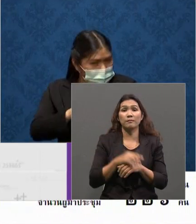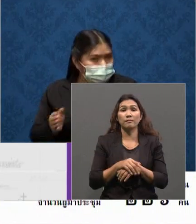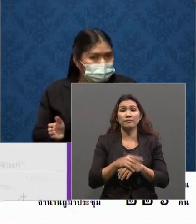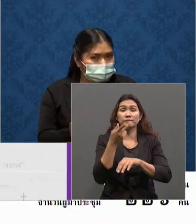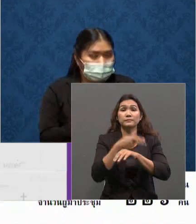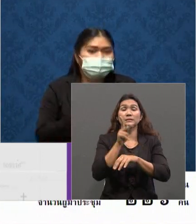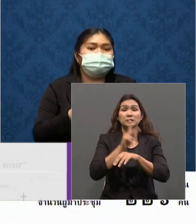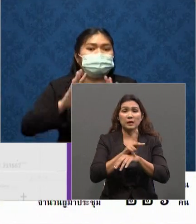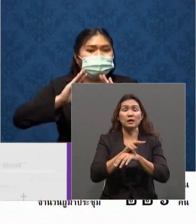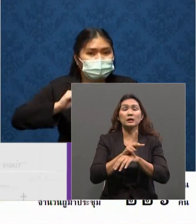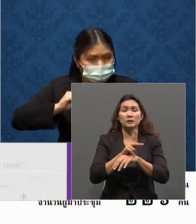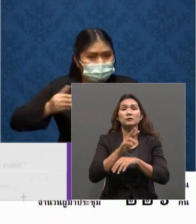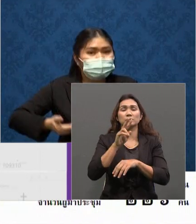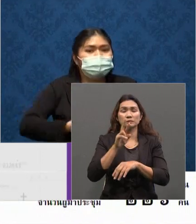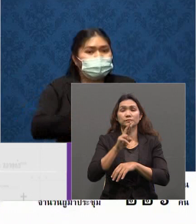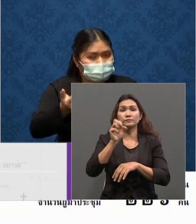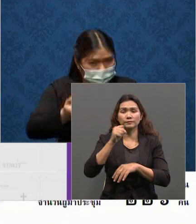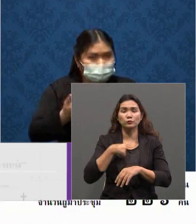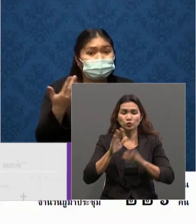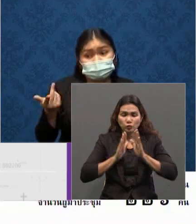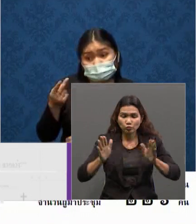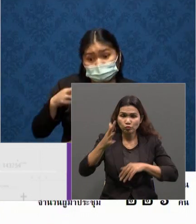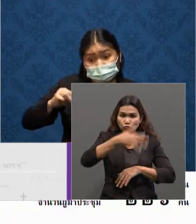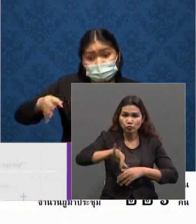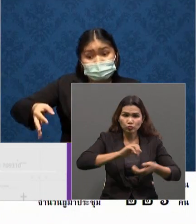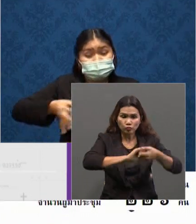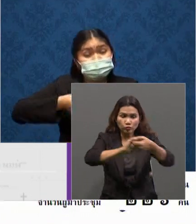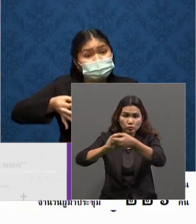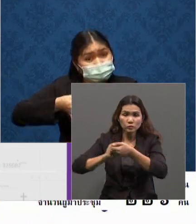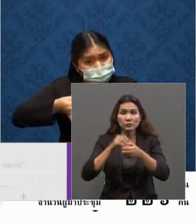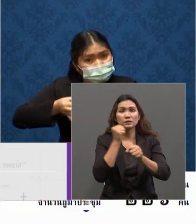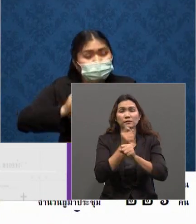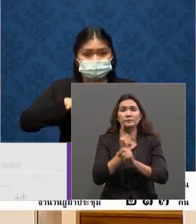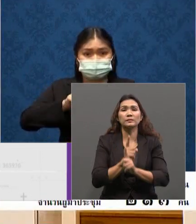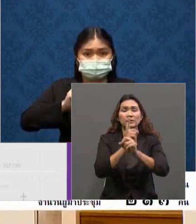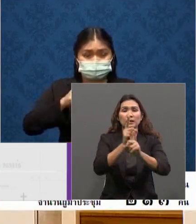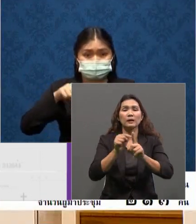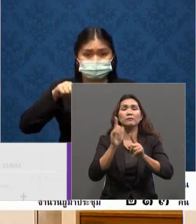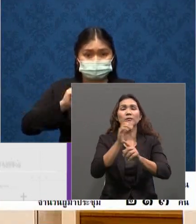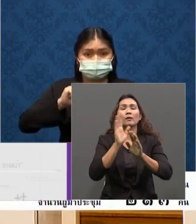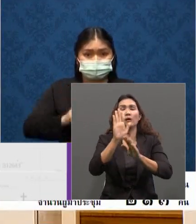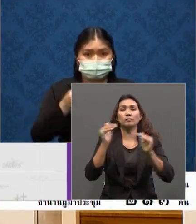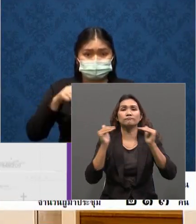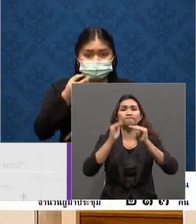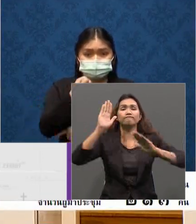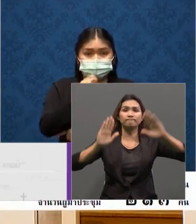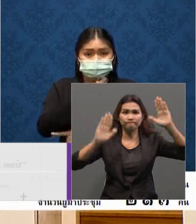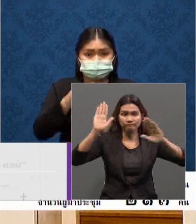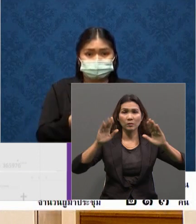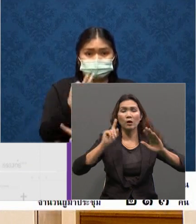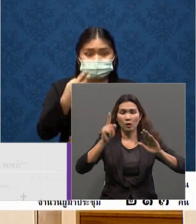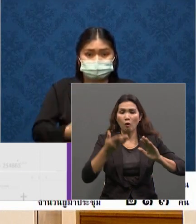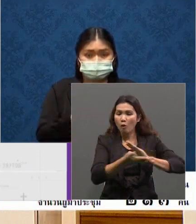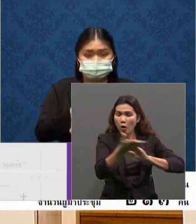ค่ะก็ได้ขอบคุณทุกคนที่ให้ความร่วมมือดำเนินการตามกระบวนการประชาธิปไตยและขอให้ทุกคนแสดงวุฒิภา